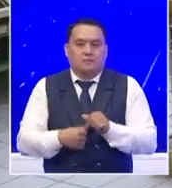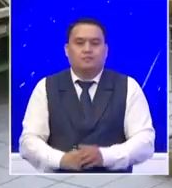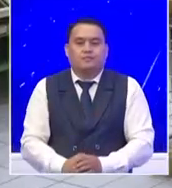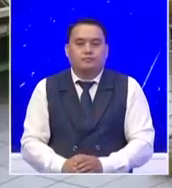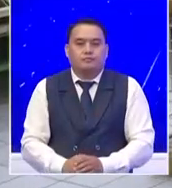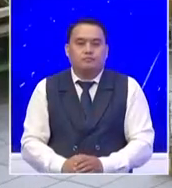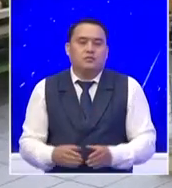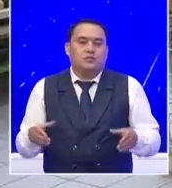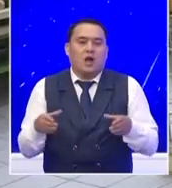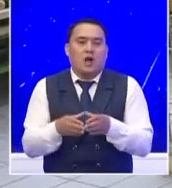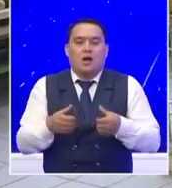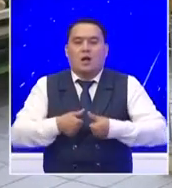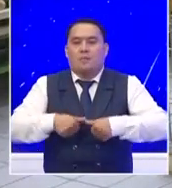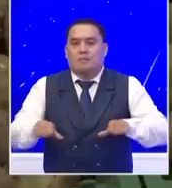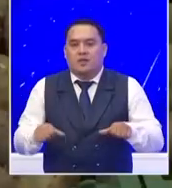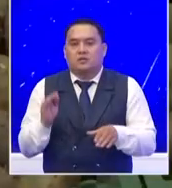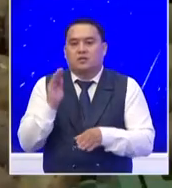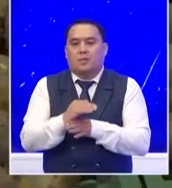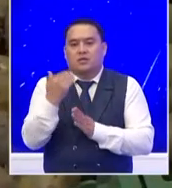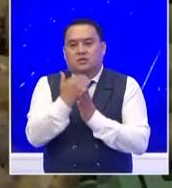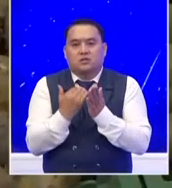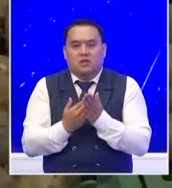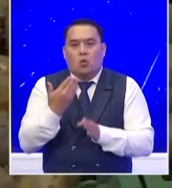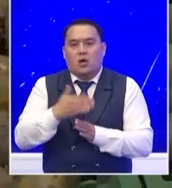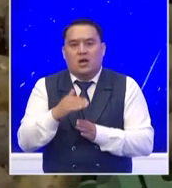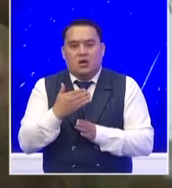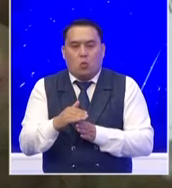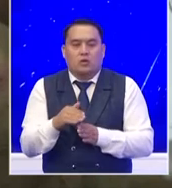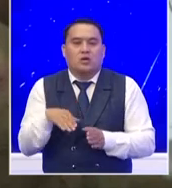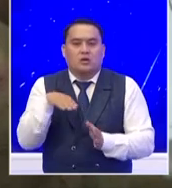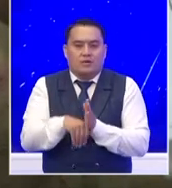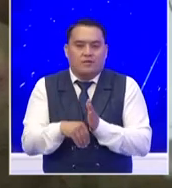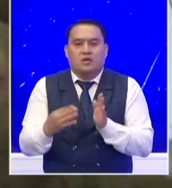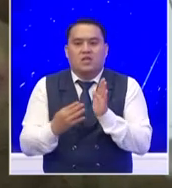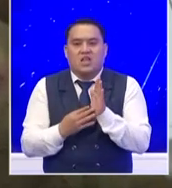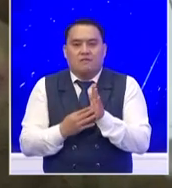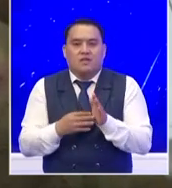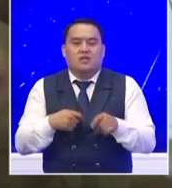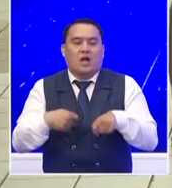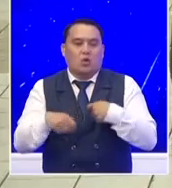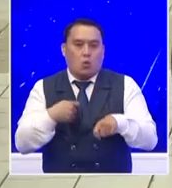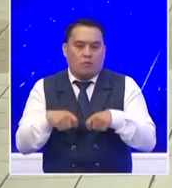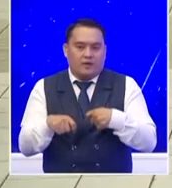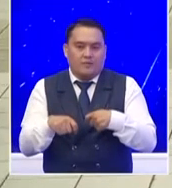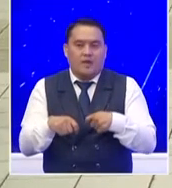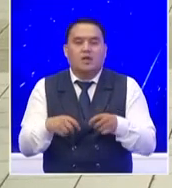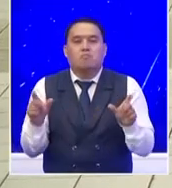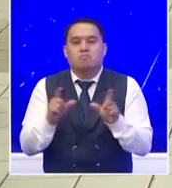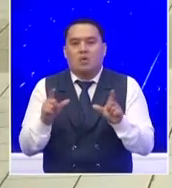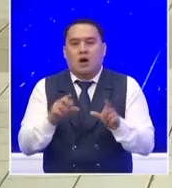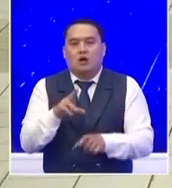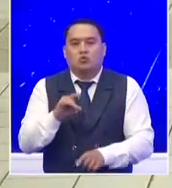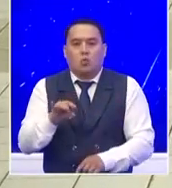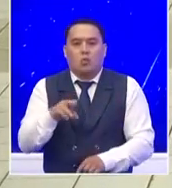по стабфонду определен дополнительный список кандидатов на льготный заем. К ним относятся 9 субъектов розничной торговли. Это магазины в